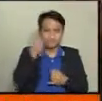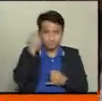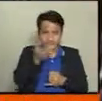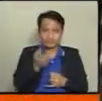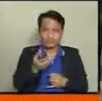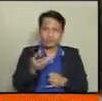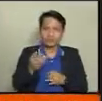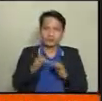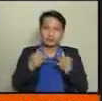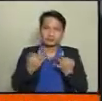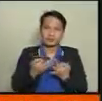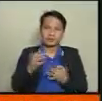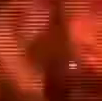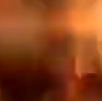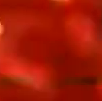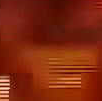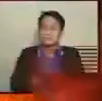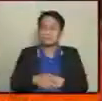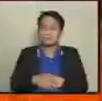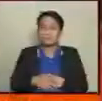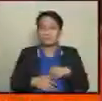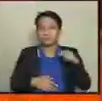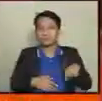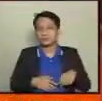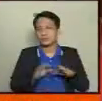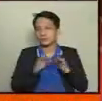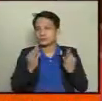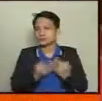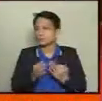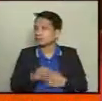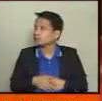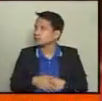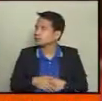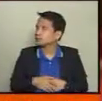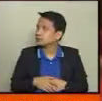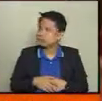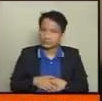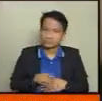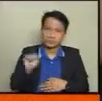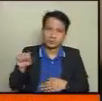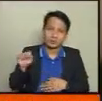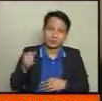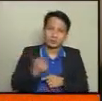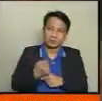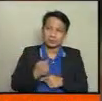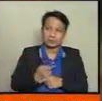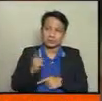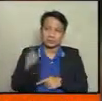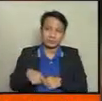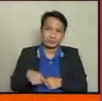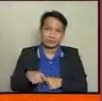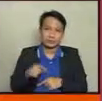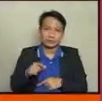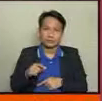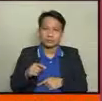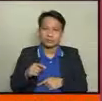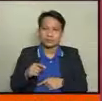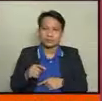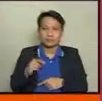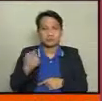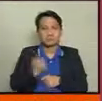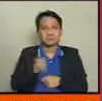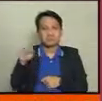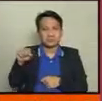Pamilya Tenedera. Dito na lang kayo magpapasko. Dito, ma'am? Terminal, ma'am? Dito na lang kayo mag-Noche Buena, ganun, ma'am?